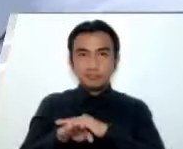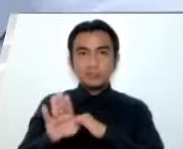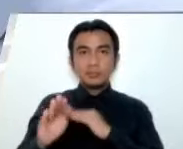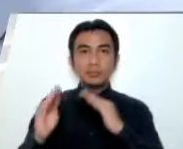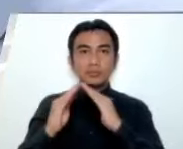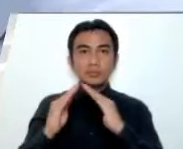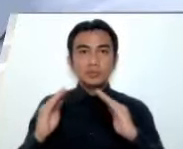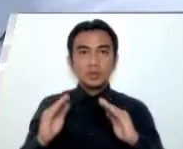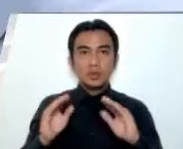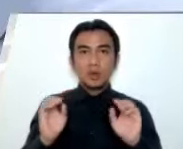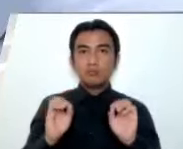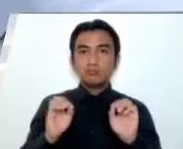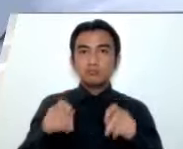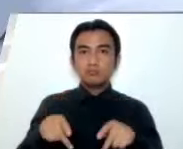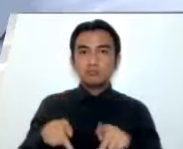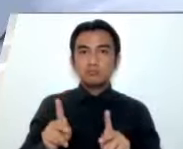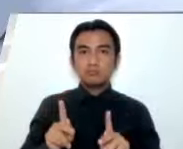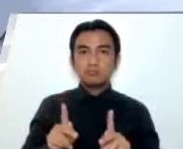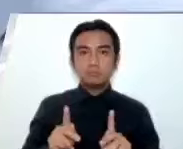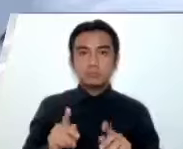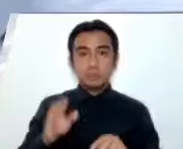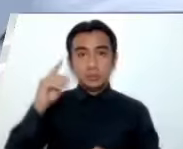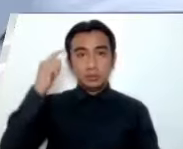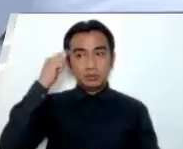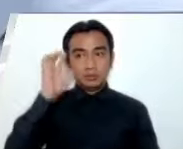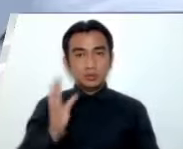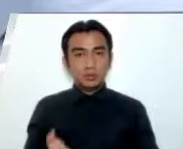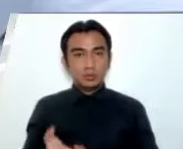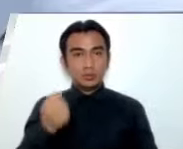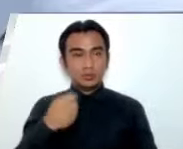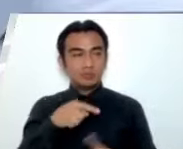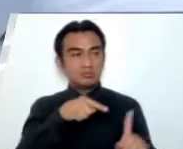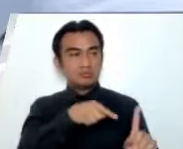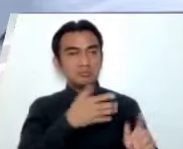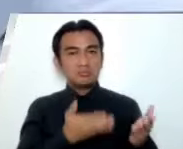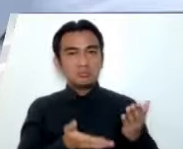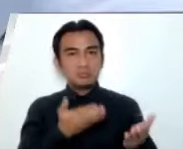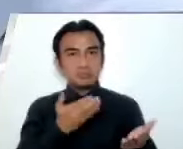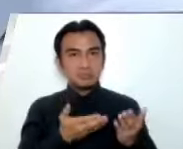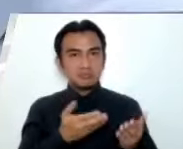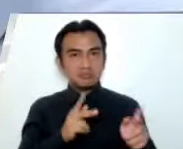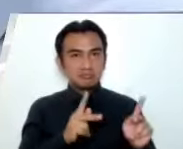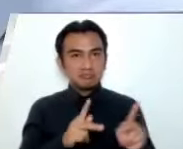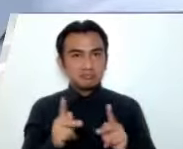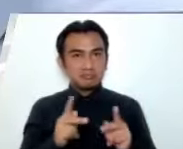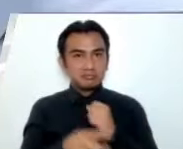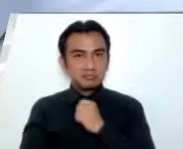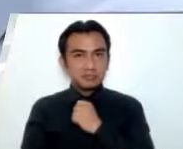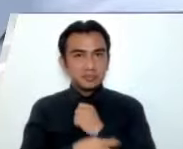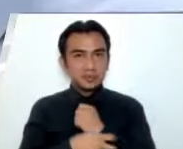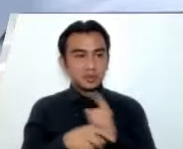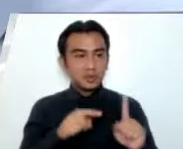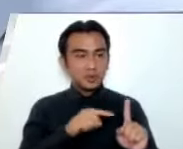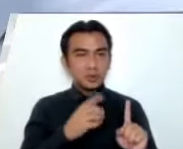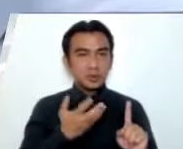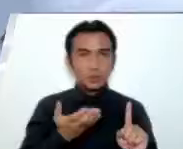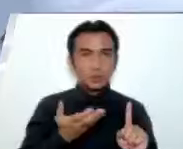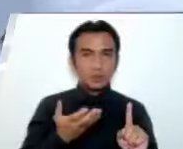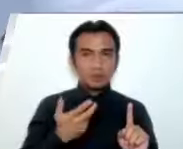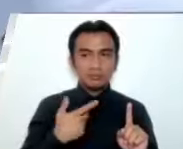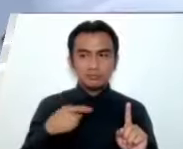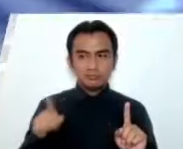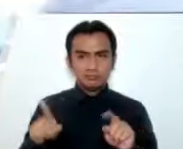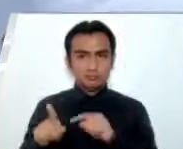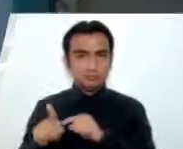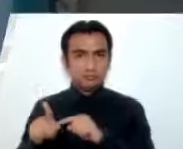permiso. Tingin ng may-ari ng bahay, posibleng pagnanakaw ang pakay ng lalaki lalo't wala siyang inaasahang parcel. Narito po ang